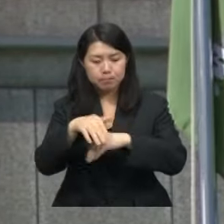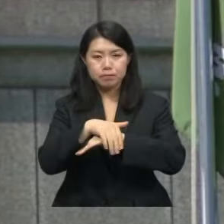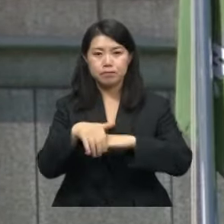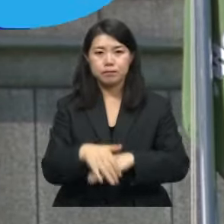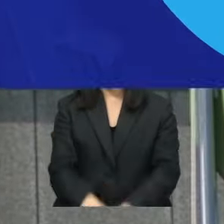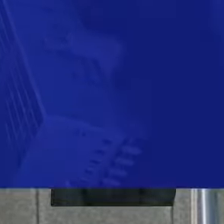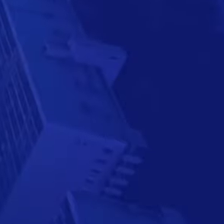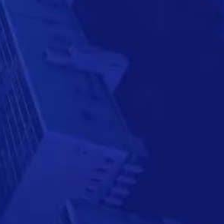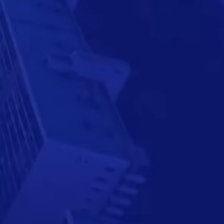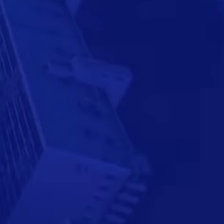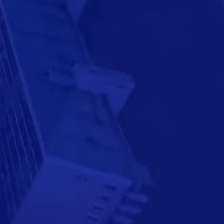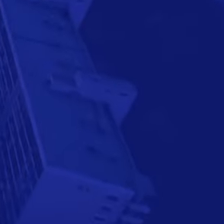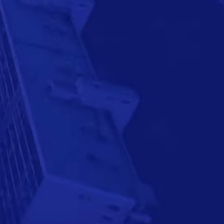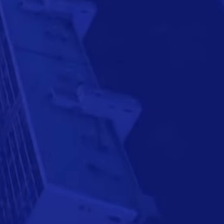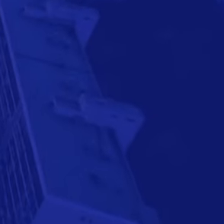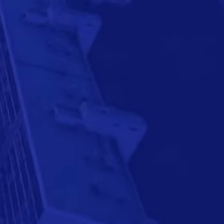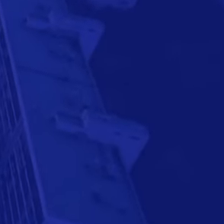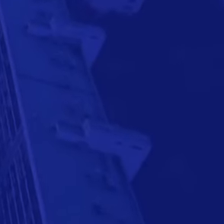계획입니다